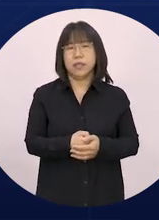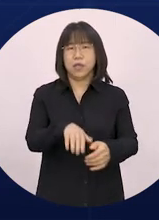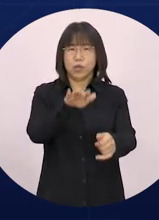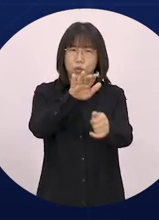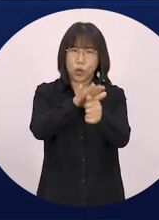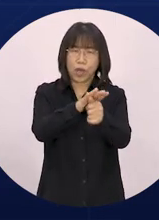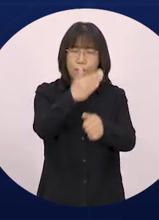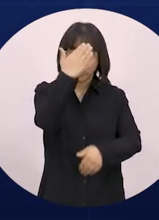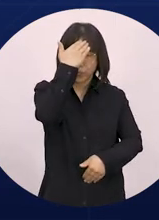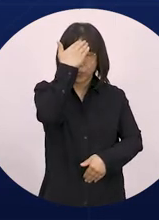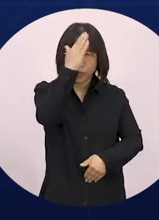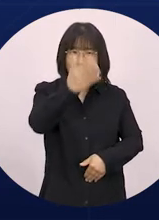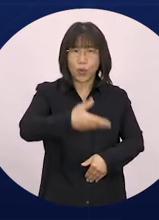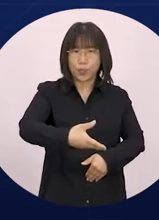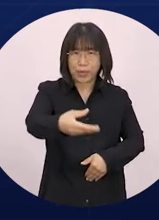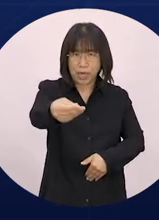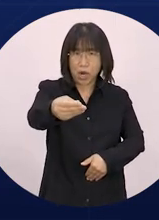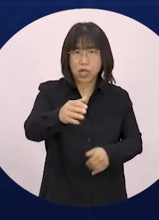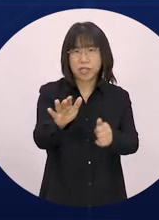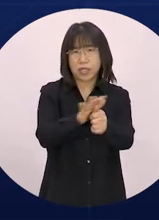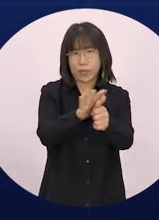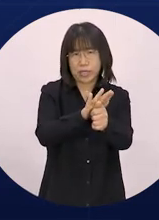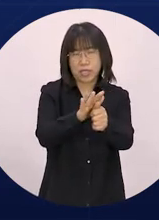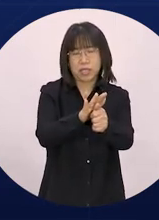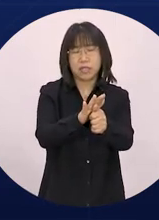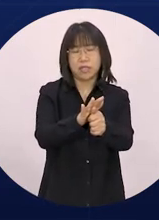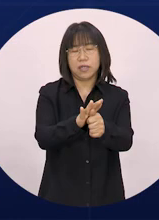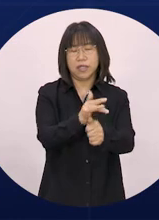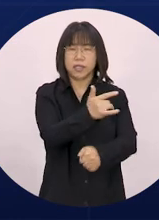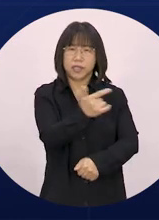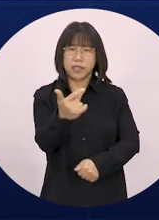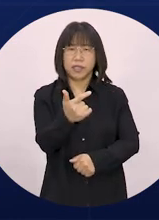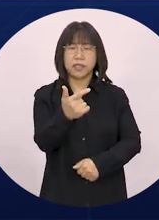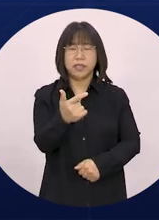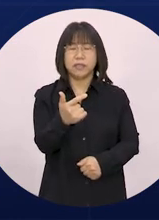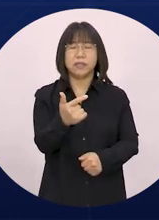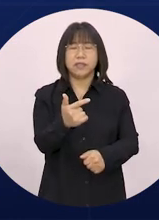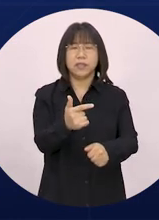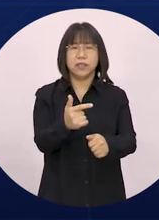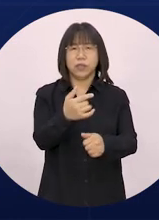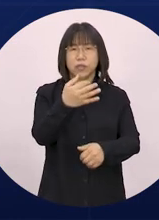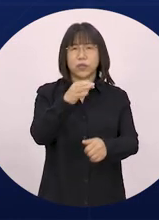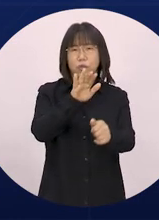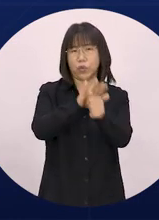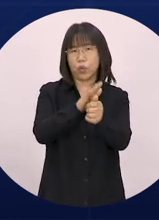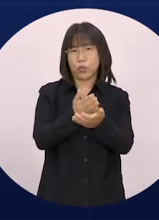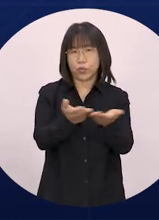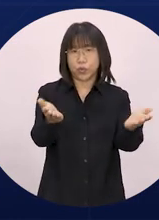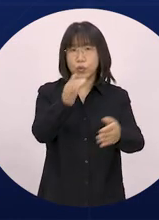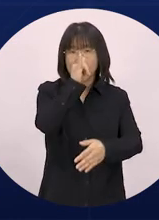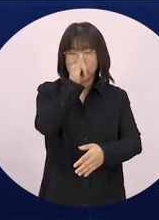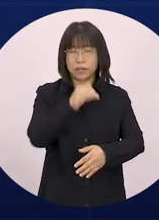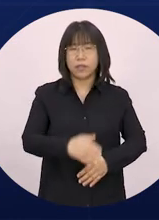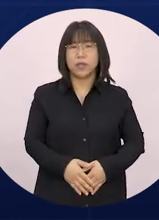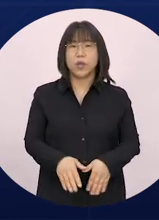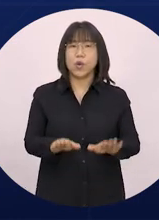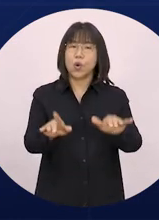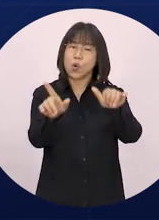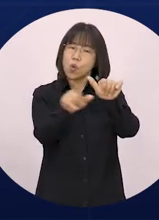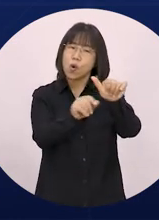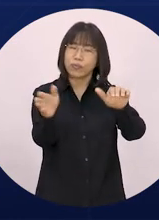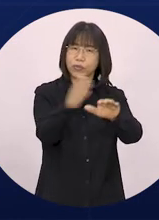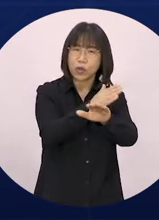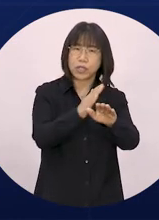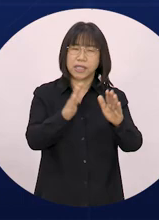위한 재활보조기구 무료 대여 서비스를 운영해 큰 호응을 얻고 있는데요. 5월부터는 한층 더